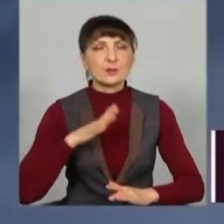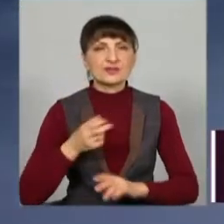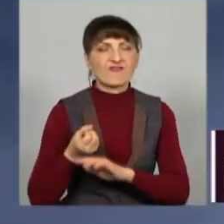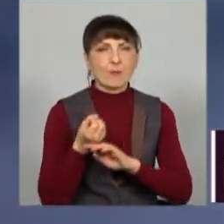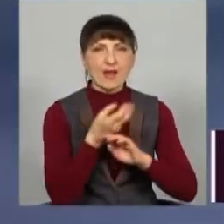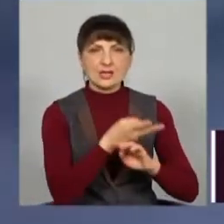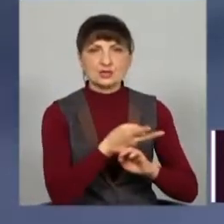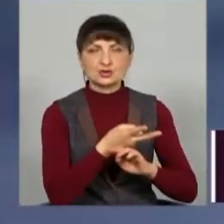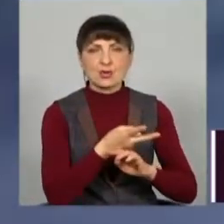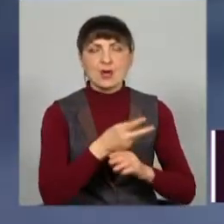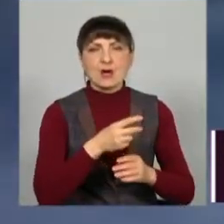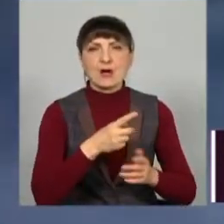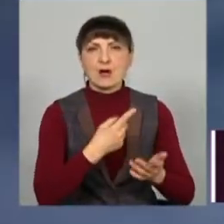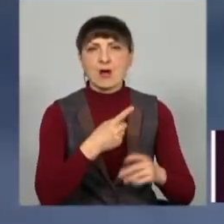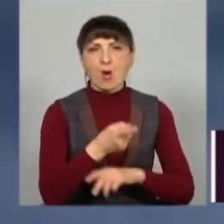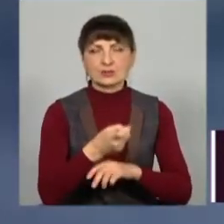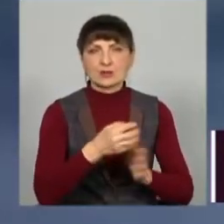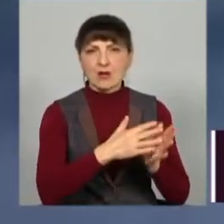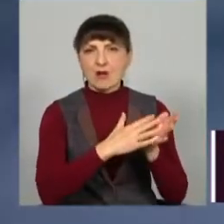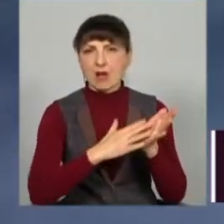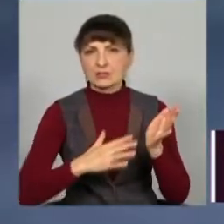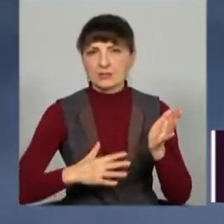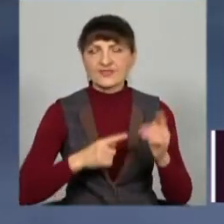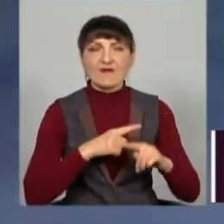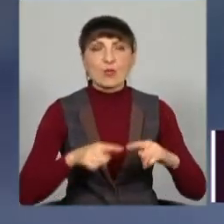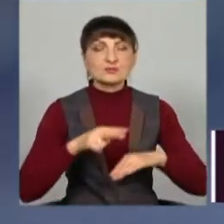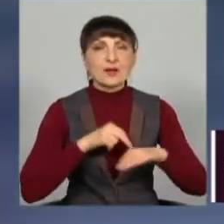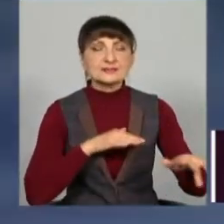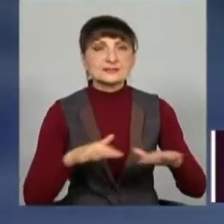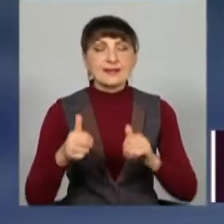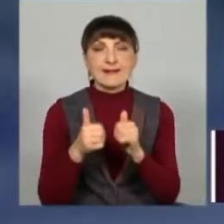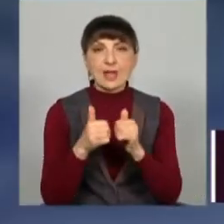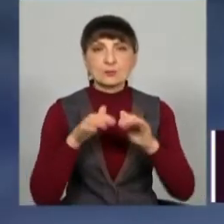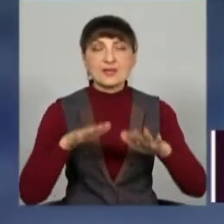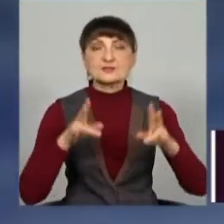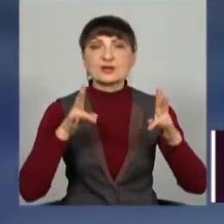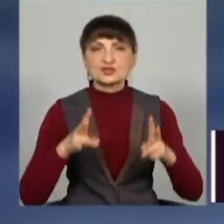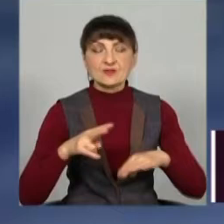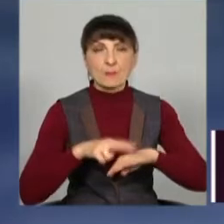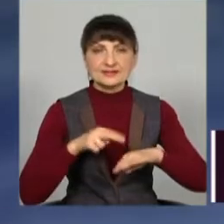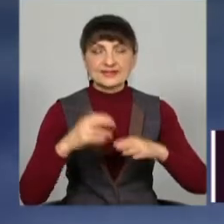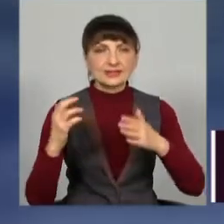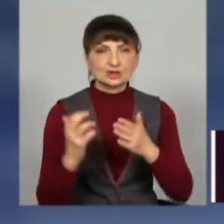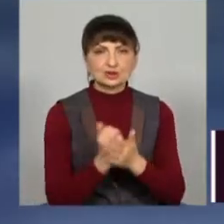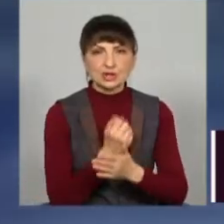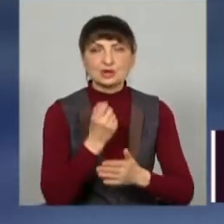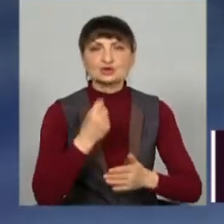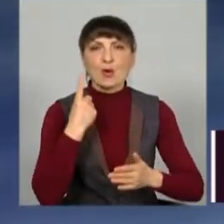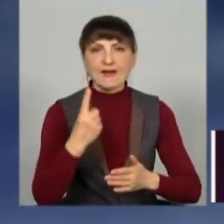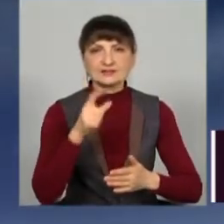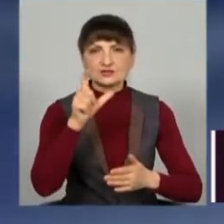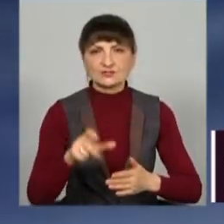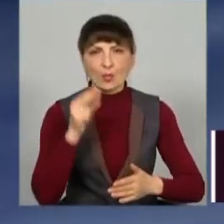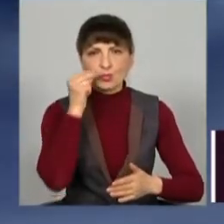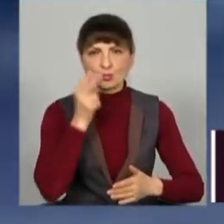доставлен в больницу с огнестрельным ранением. В ходе оперативных работ неподалеку от места происшествия полицейские нашли еще один труп